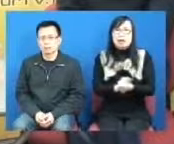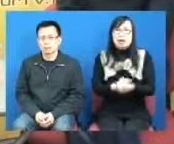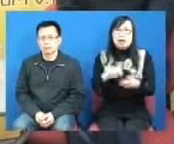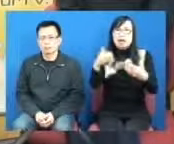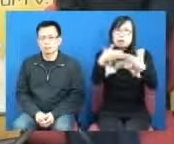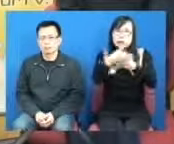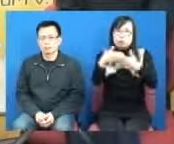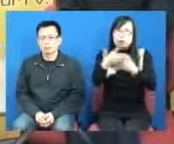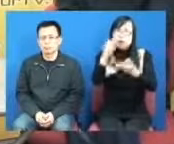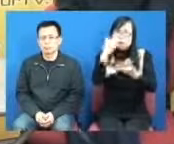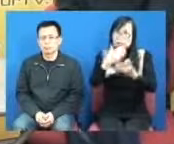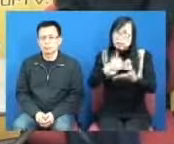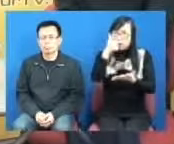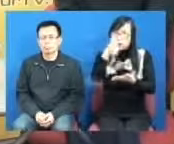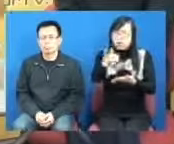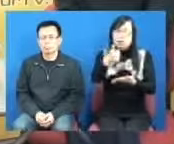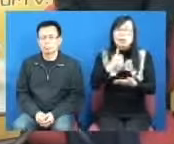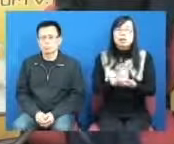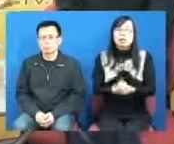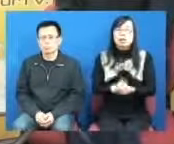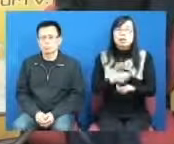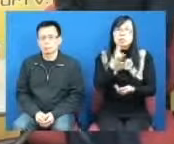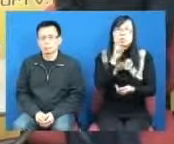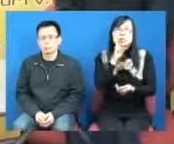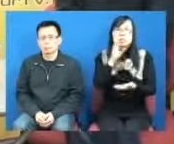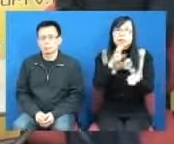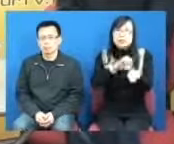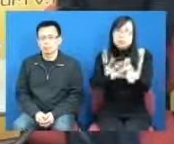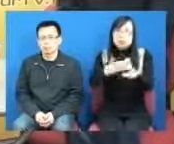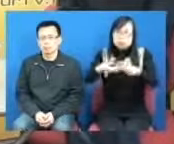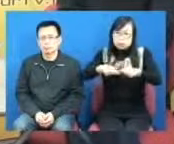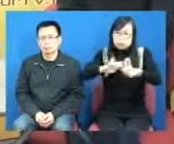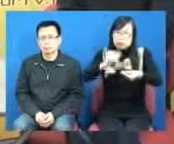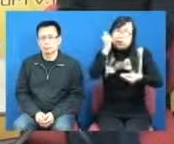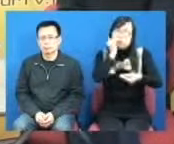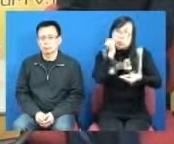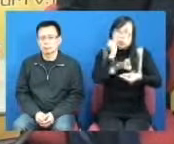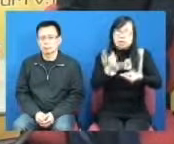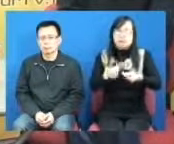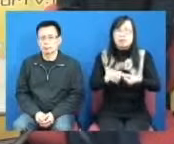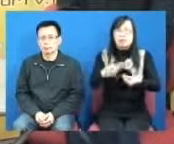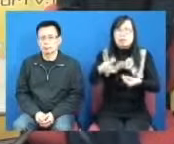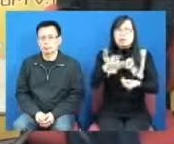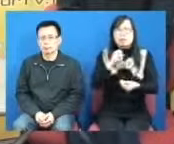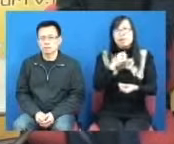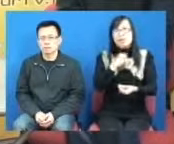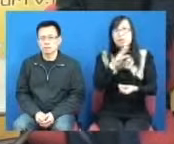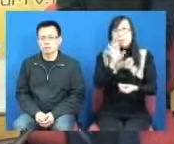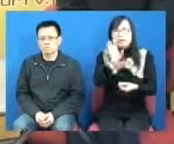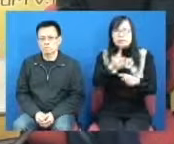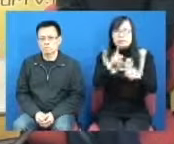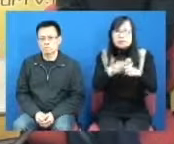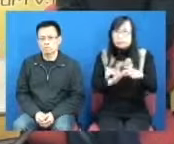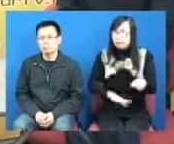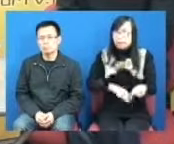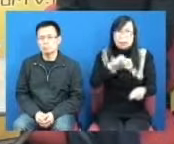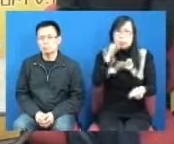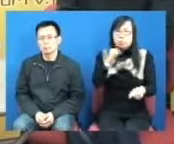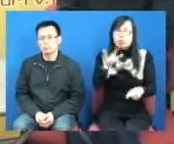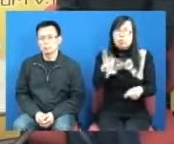甚至說醫療券長者的醫療券也是你覺得真的不足夠一個